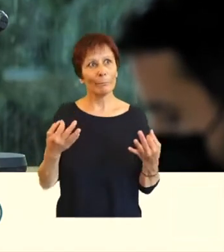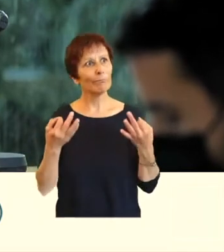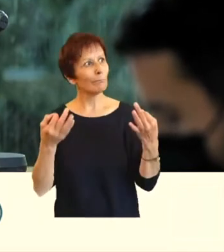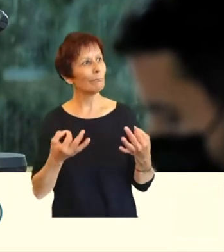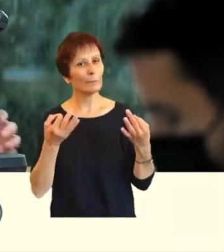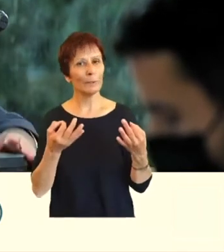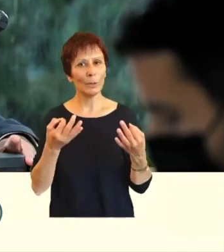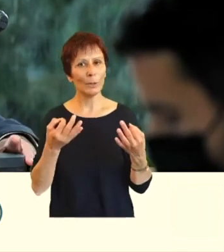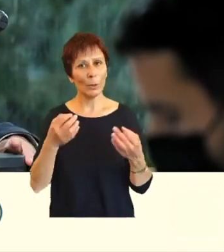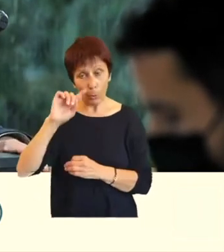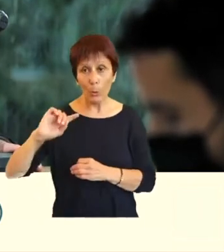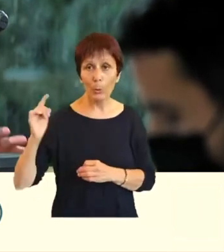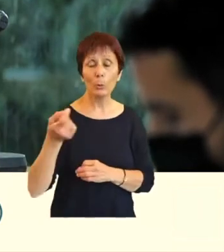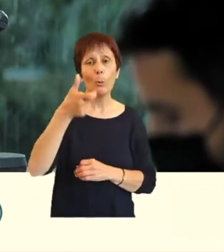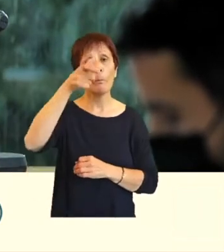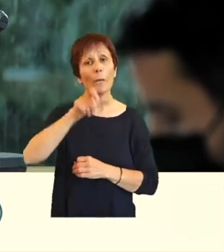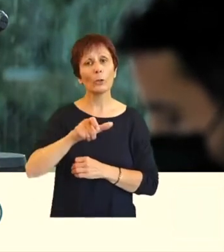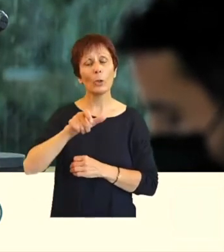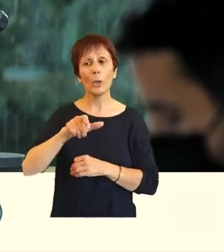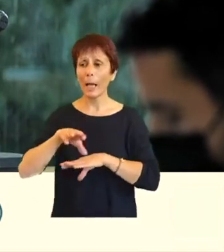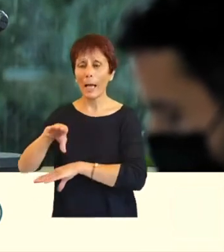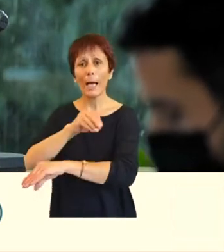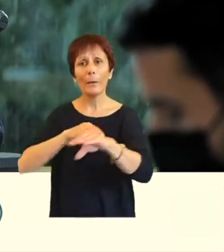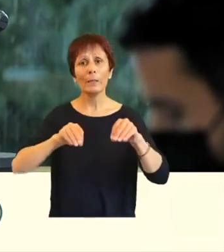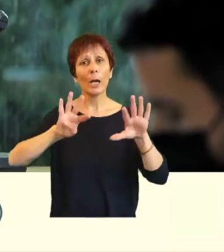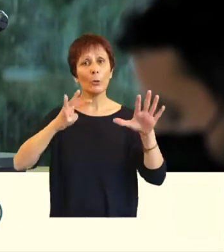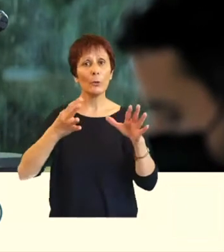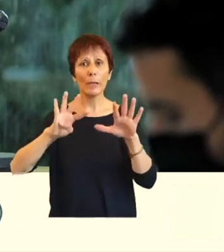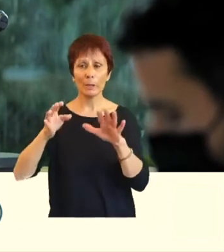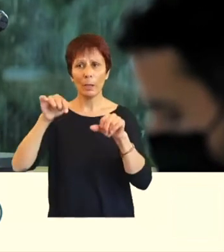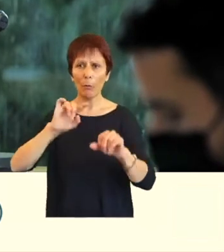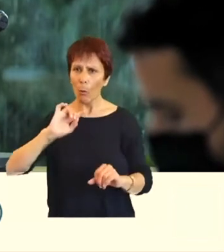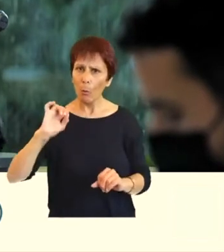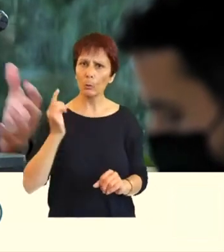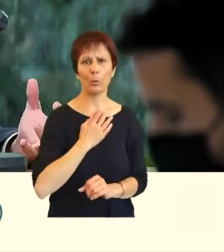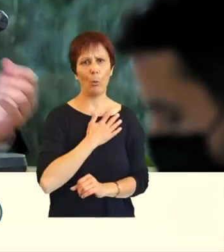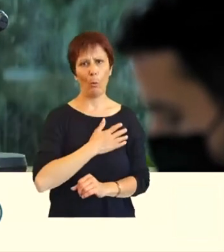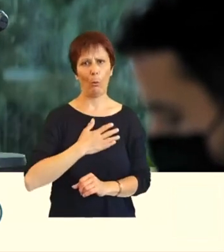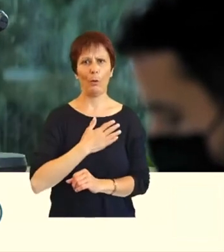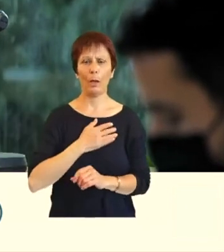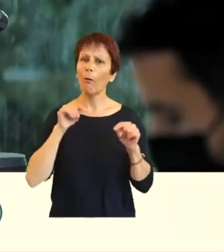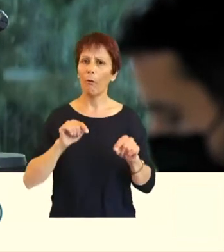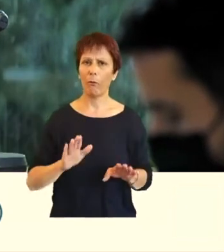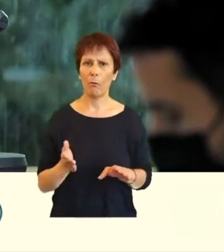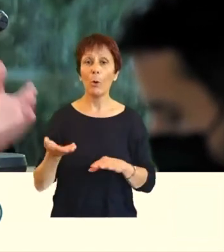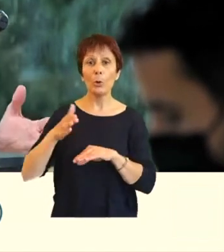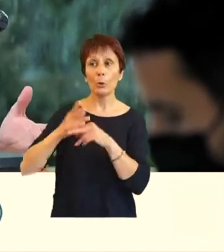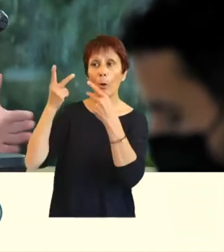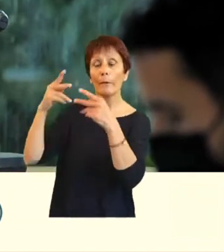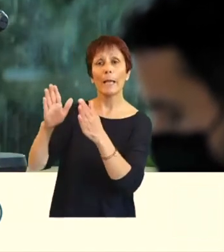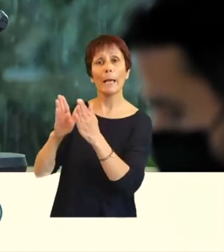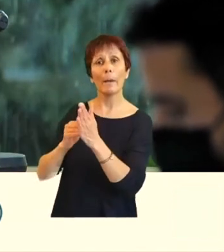l'ensemble des habitants des 9e et 10e arrondissements, je pense que nous devrions tous en réjouir. Et le fait de voir que la ville de